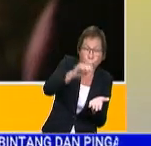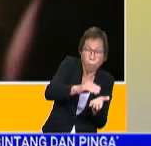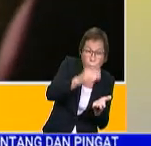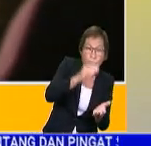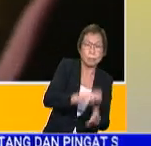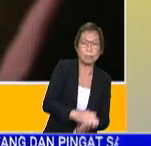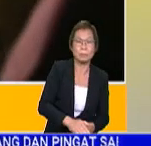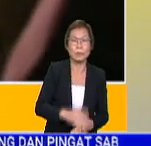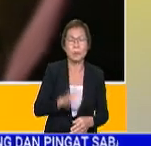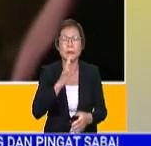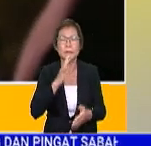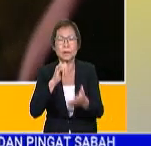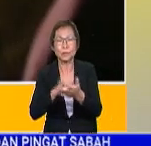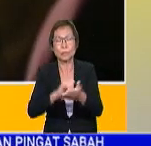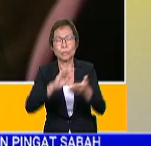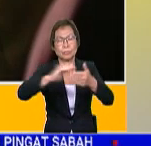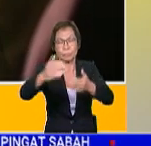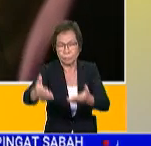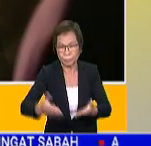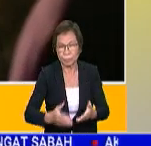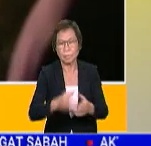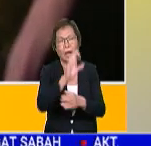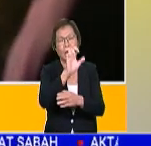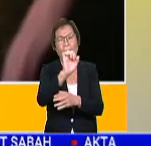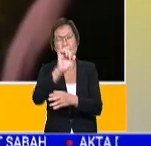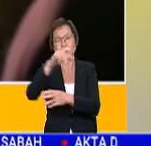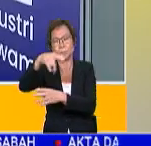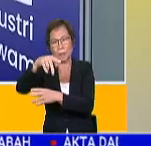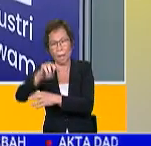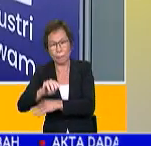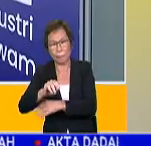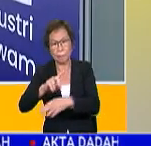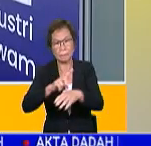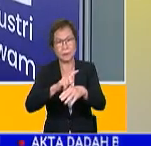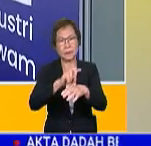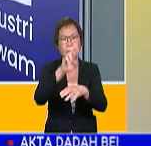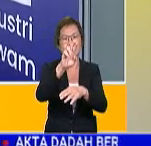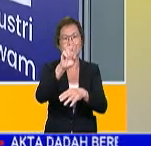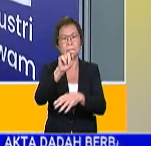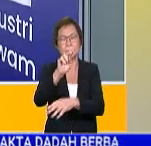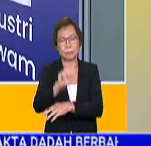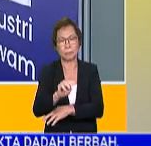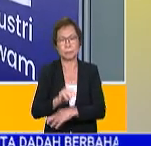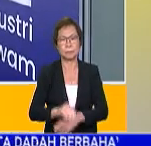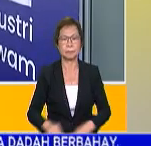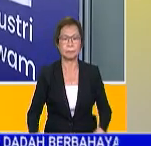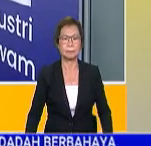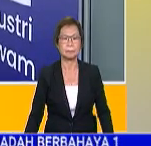Beliau berkata demikian selepas menjadi tetamu rancangan Selamat Pagi Malaysia di Angkasa Puri.